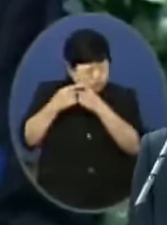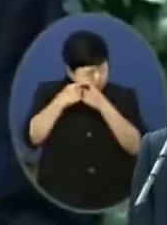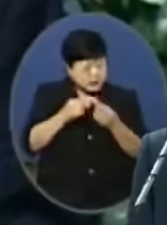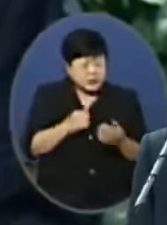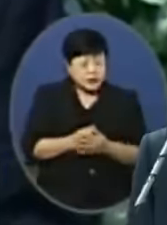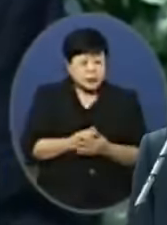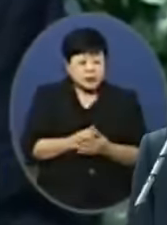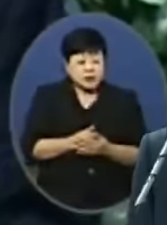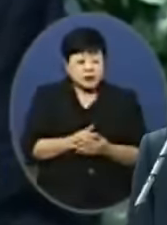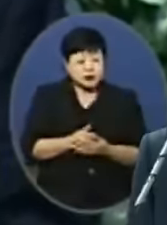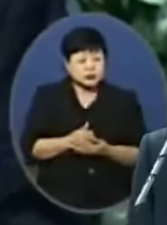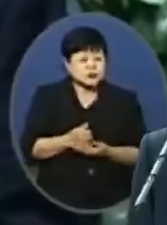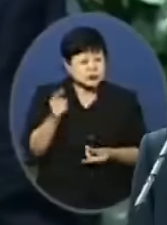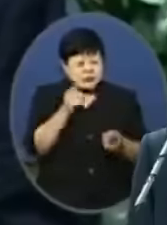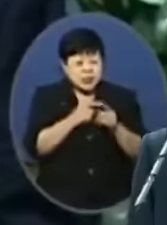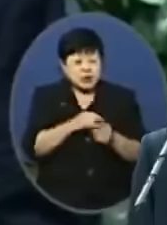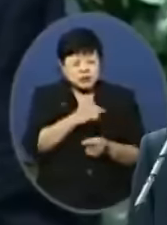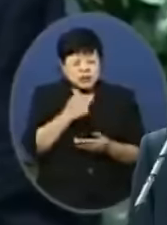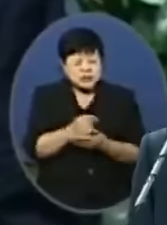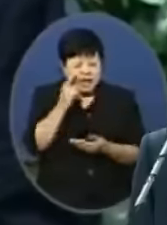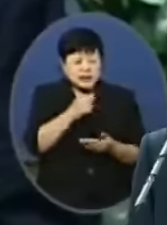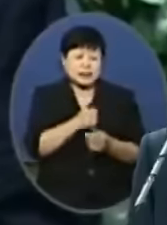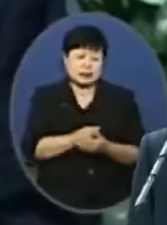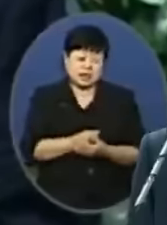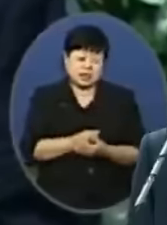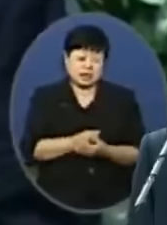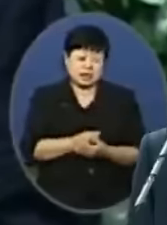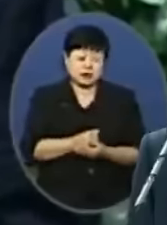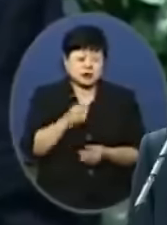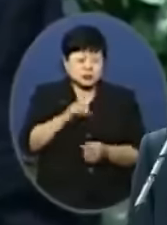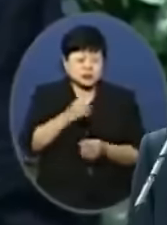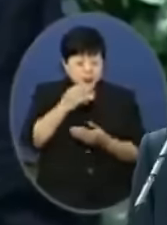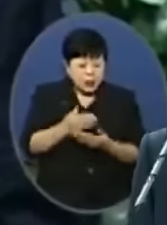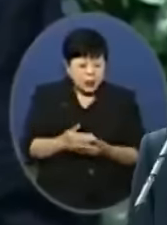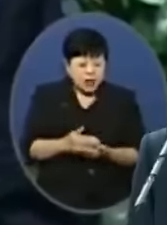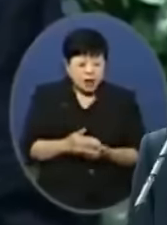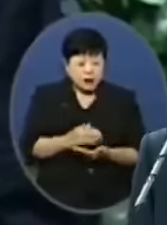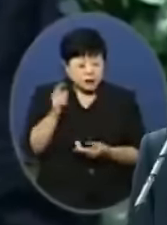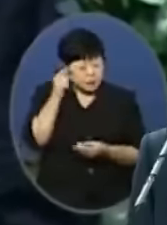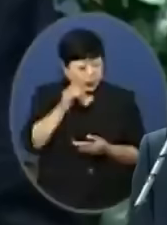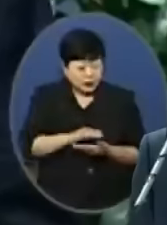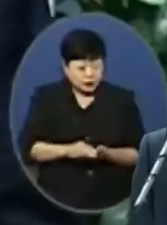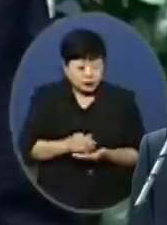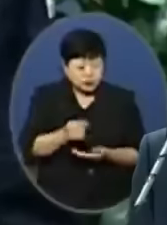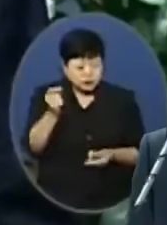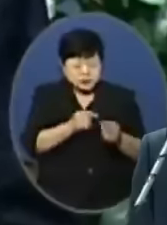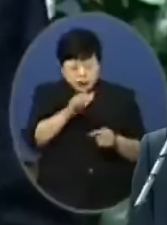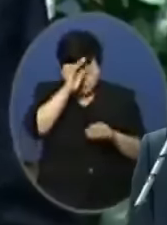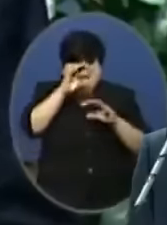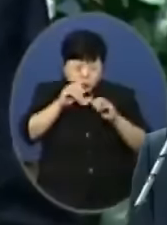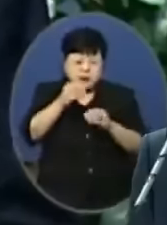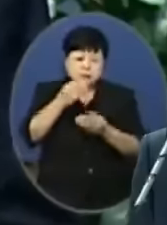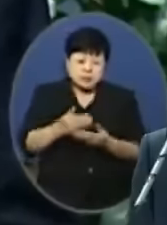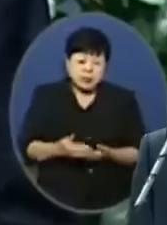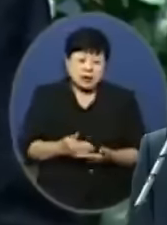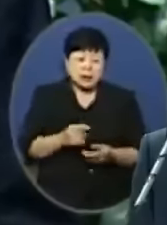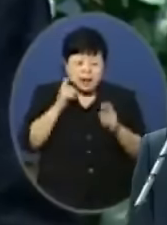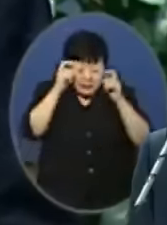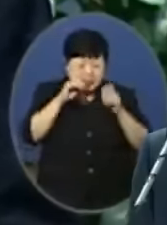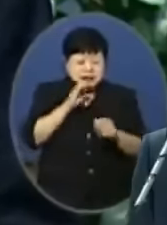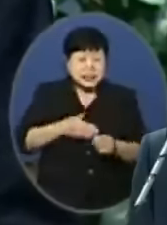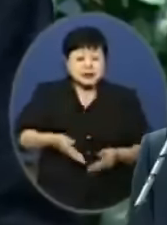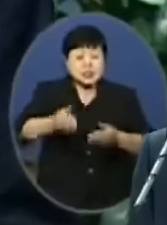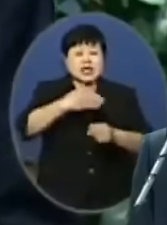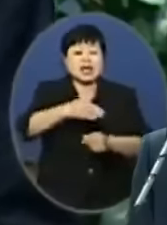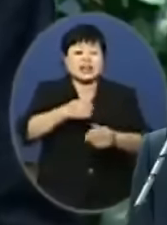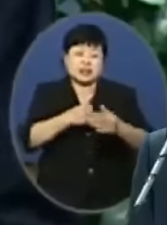제가 상하면 우리 죄악을 남이라, 제가 징계를 받음으로 우리가 평화를 누리고, 제가 채찍에 맞음으로 우리가 나음을 입었도다. 우리는 다 양같이 그릇 행하여